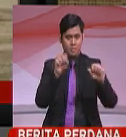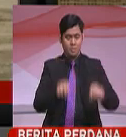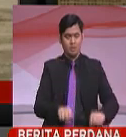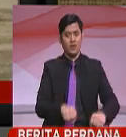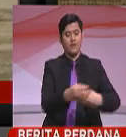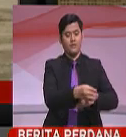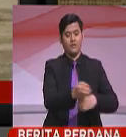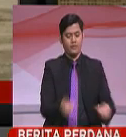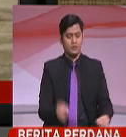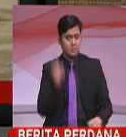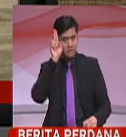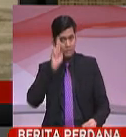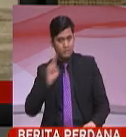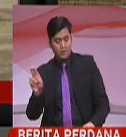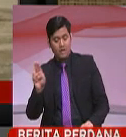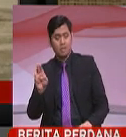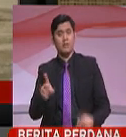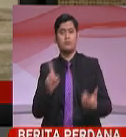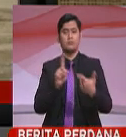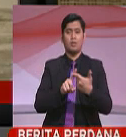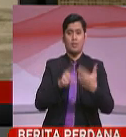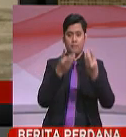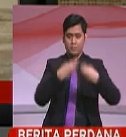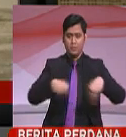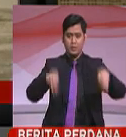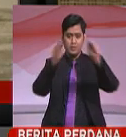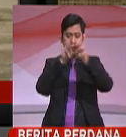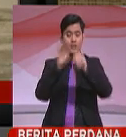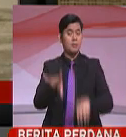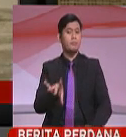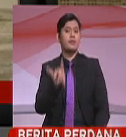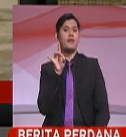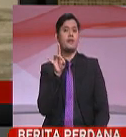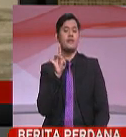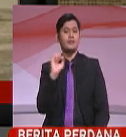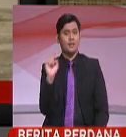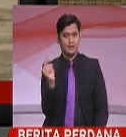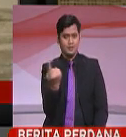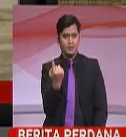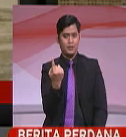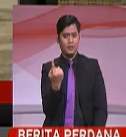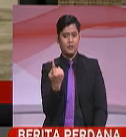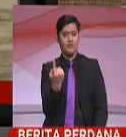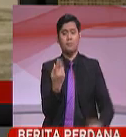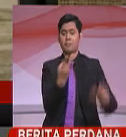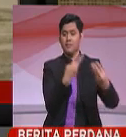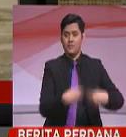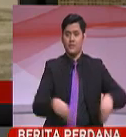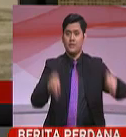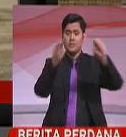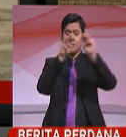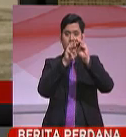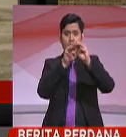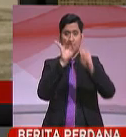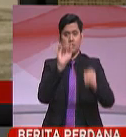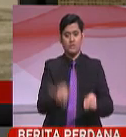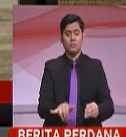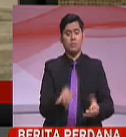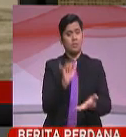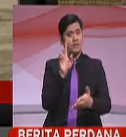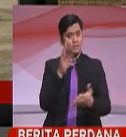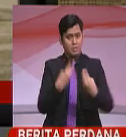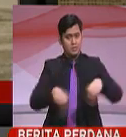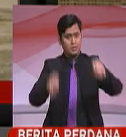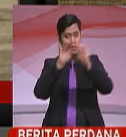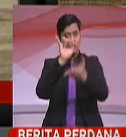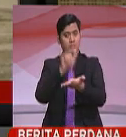juga masjid-masjid yang terpilih, yang mana sama ada masjid itu masjid besar ataupun